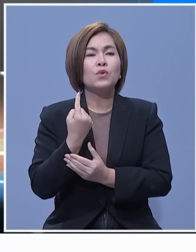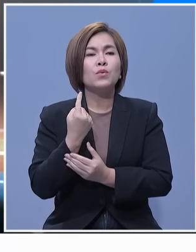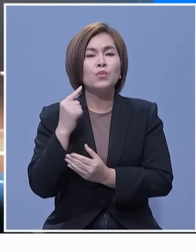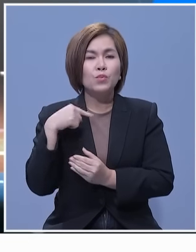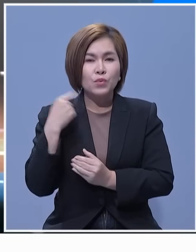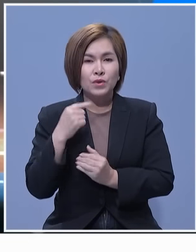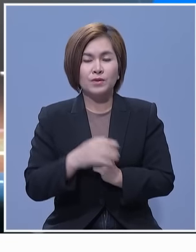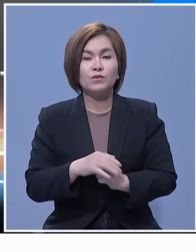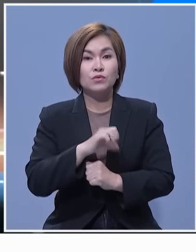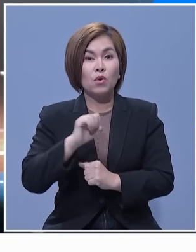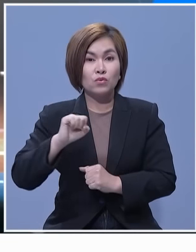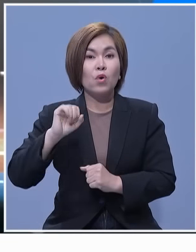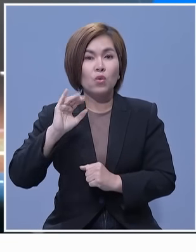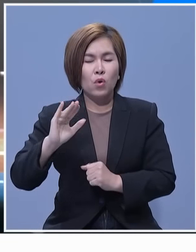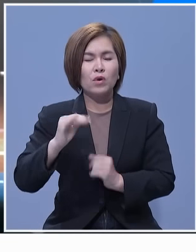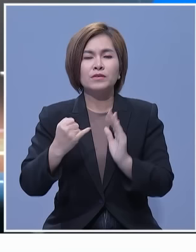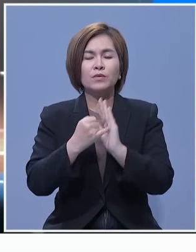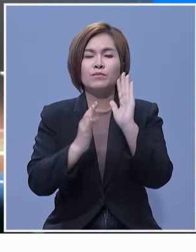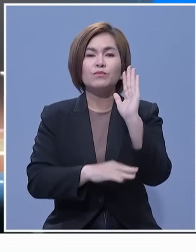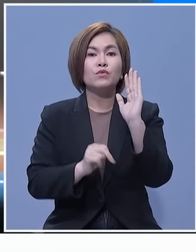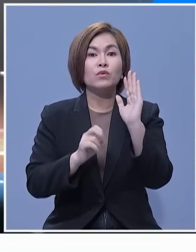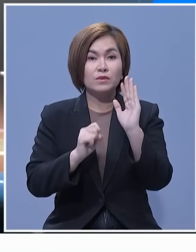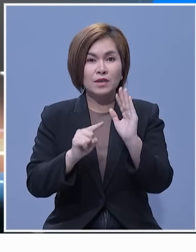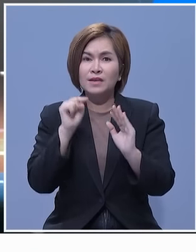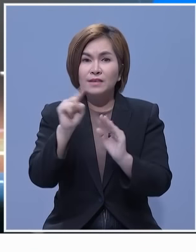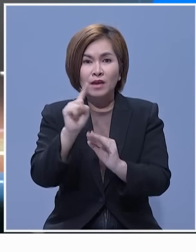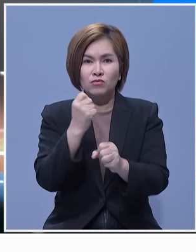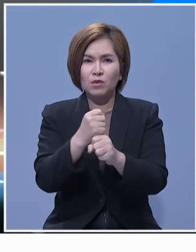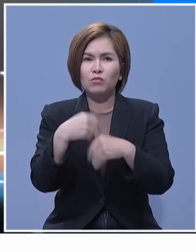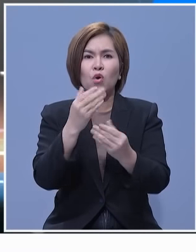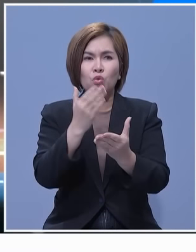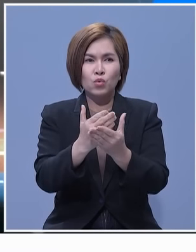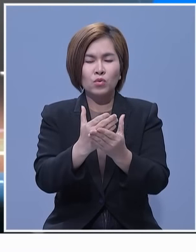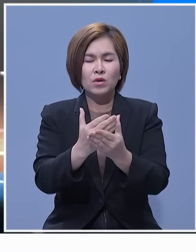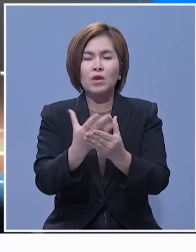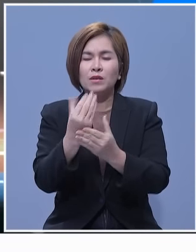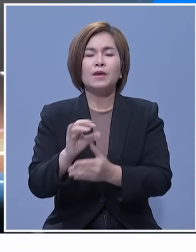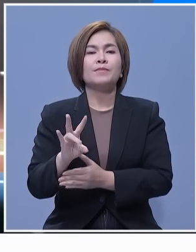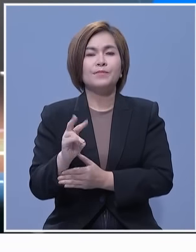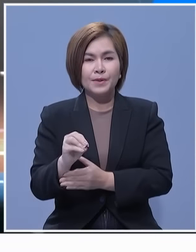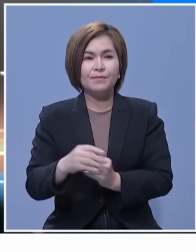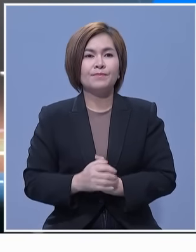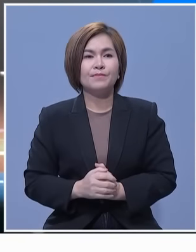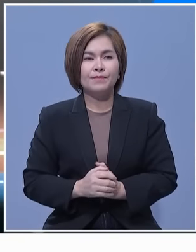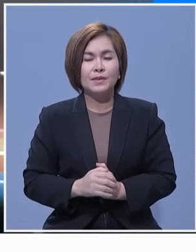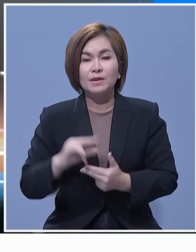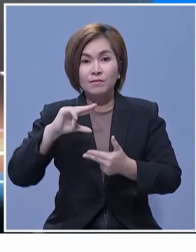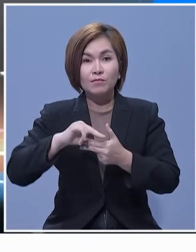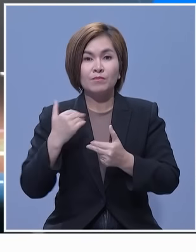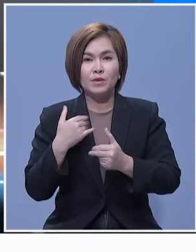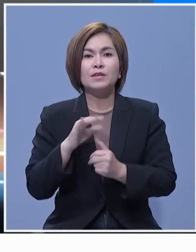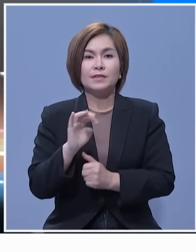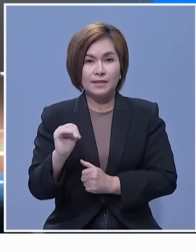ศรีนินสสของนครศรีธรรมราชที่ถูกสั่งอยู่ปฏิบัตหน้าที่ไปเสียงก็หายไป 1เสียงพรรคพลังประชารัฐ 40